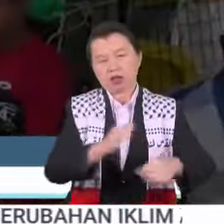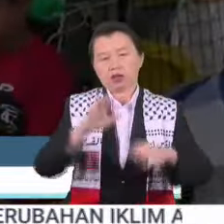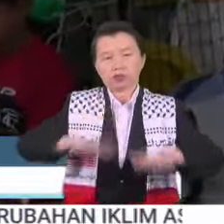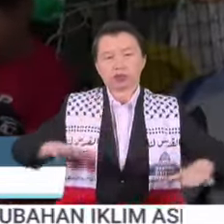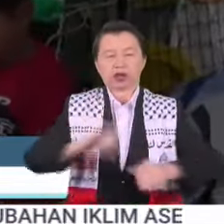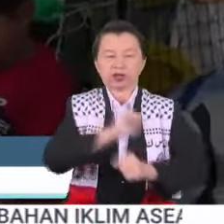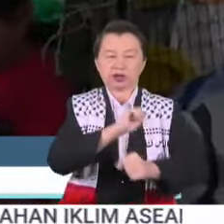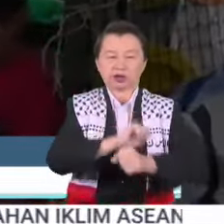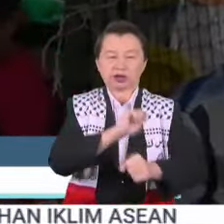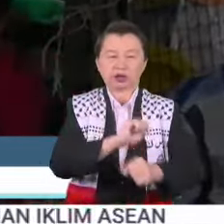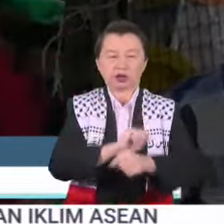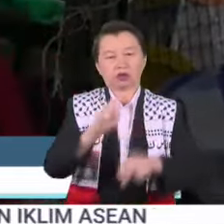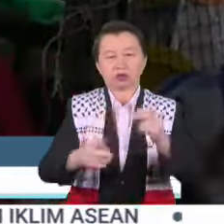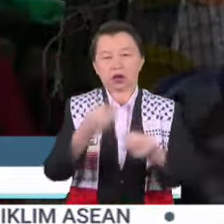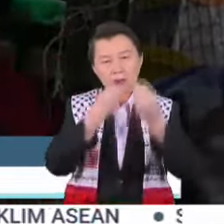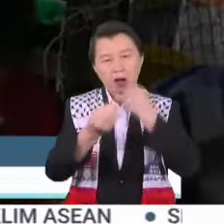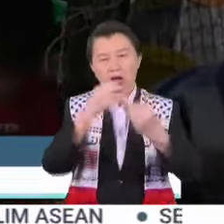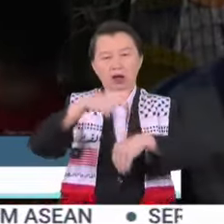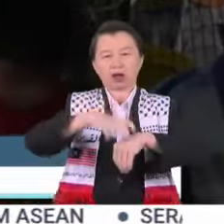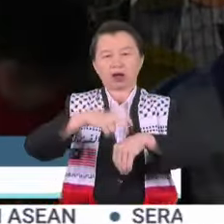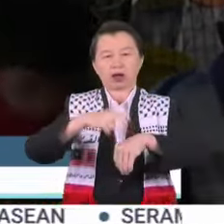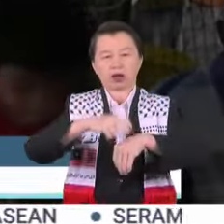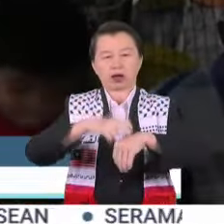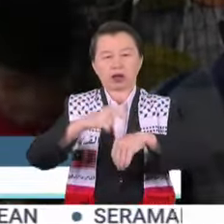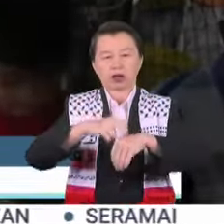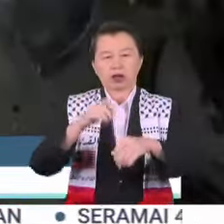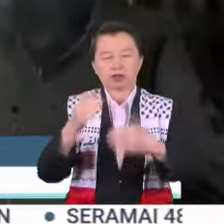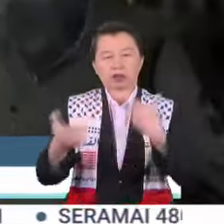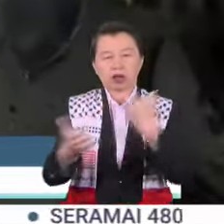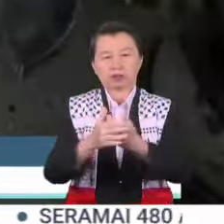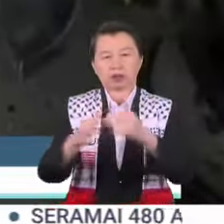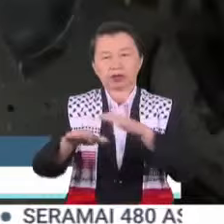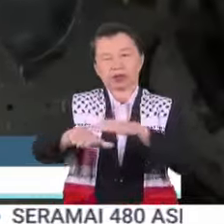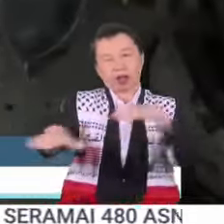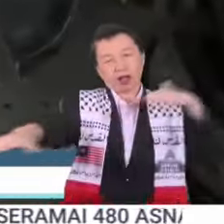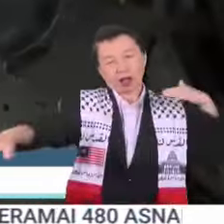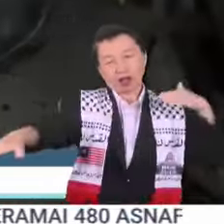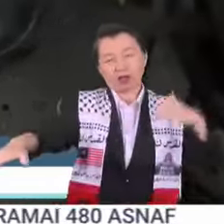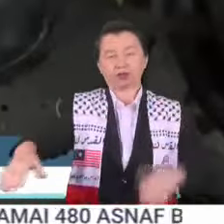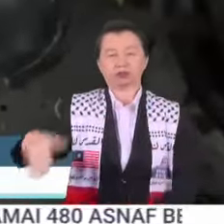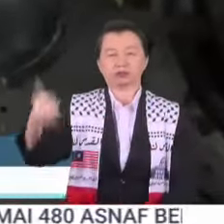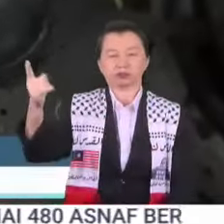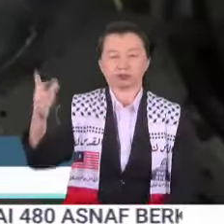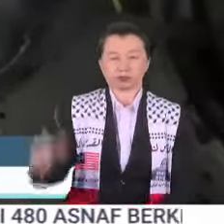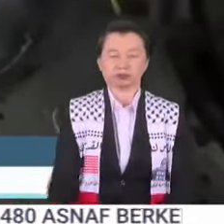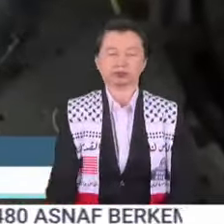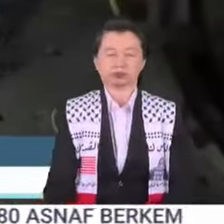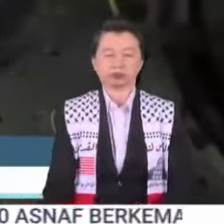kerja ada, mana orang makan ubi tonyoh sampai lah kat jalan-jalan apa.